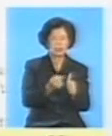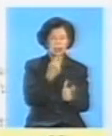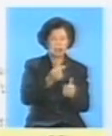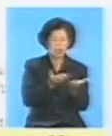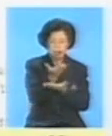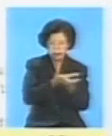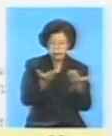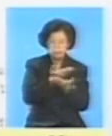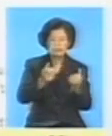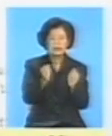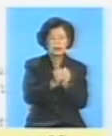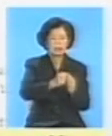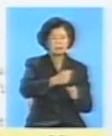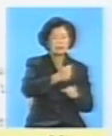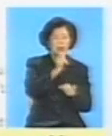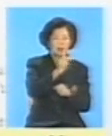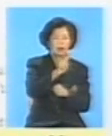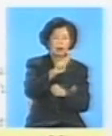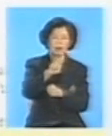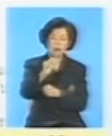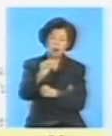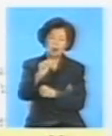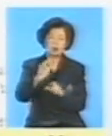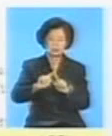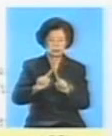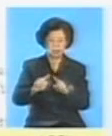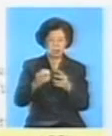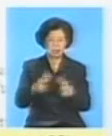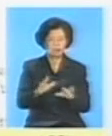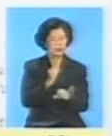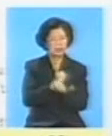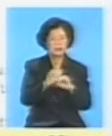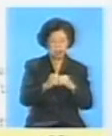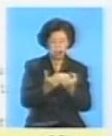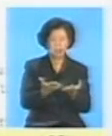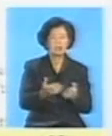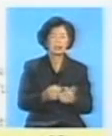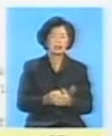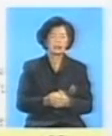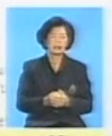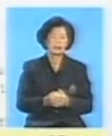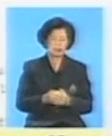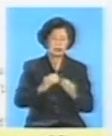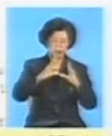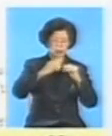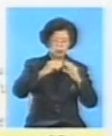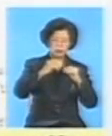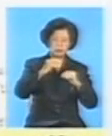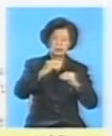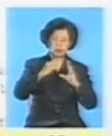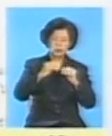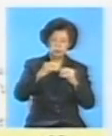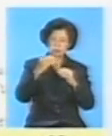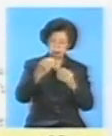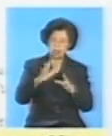ารือกับท่านบรรดาคณะรัฐมนตรีนะครับมาแล้วว่าเราจะทำยังไงในเมื่อวันประชุมหารือกันในมันทั้งที่แล้